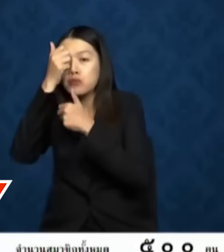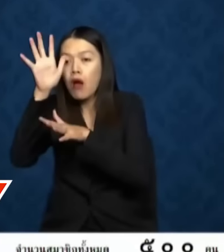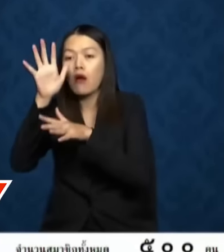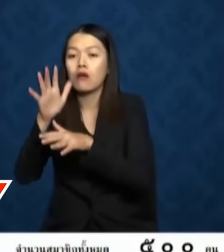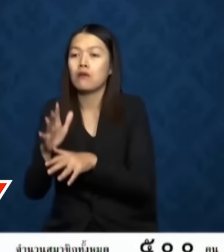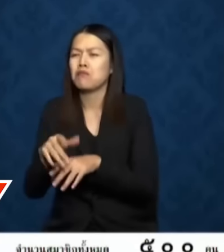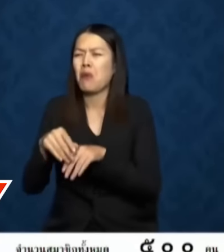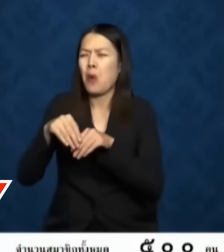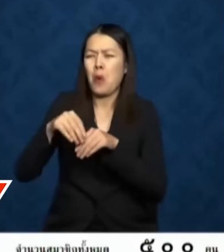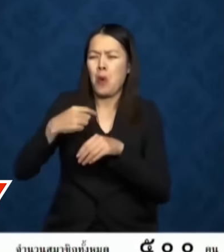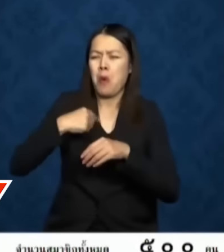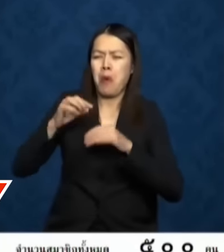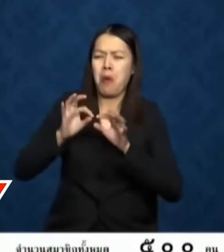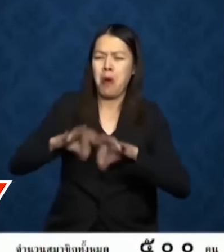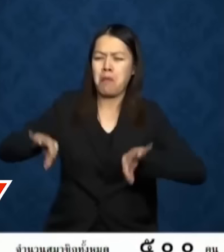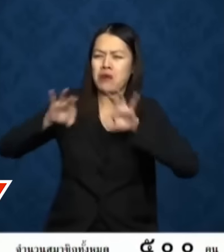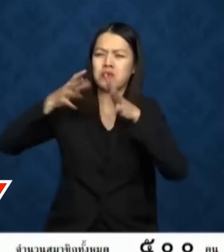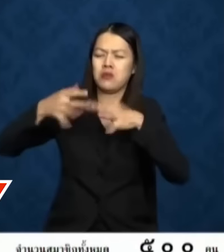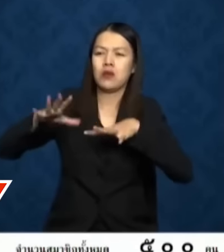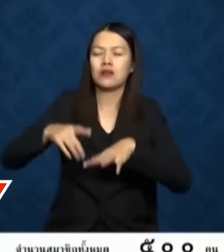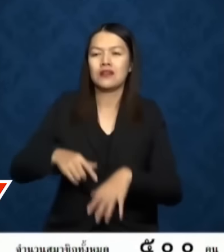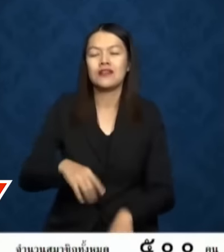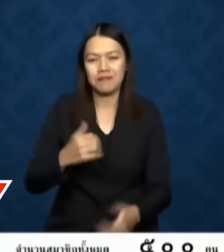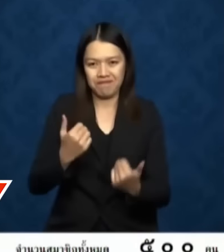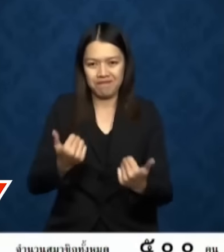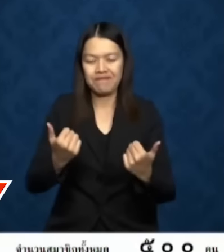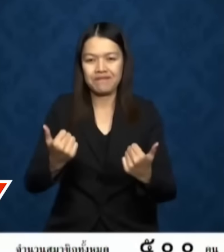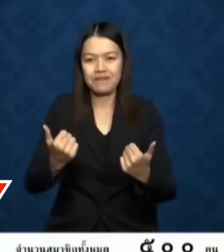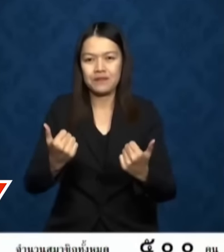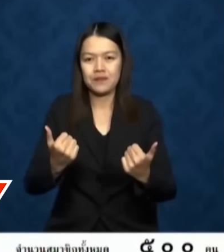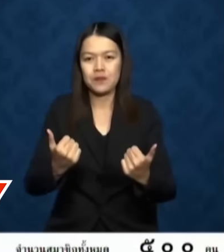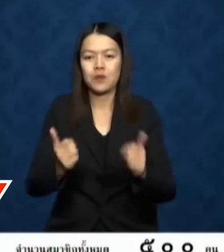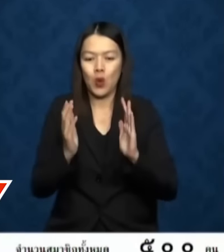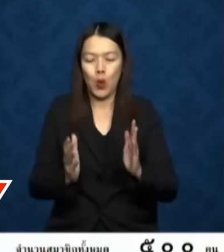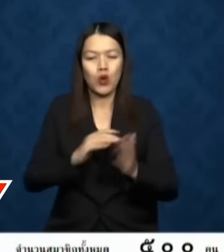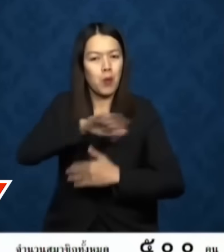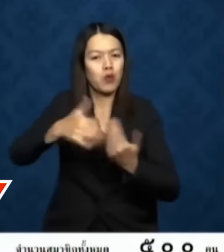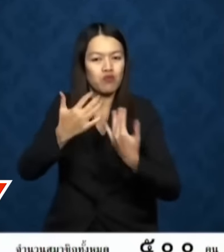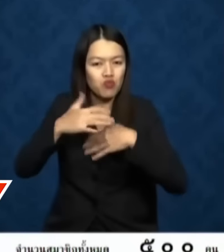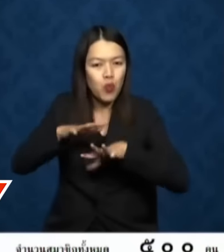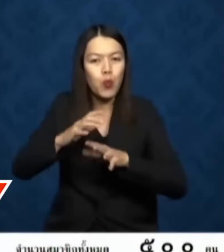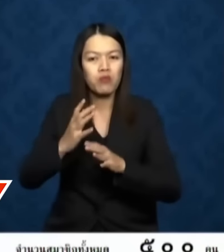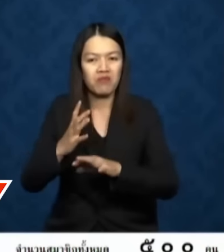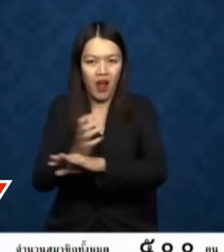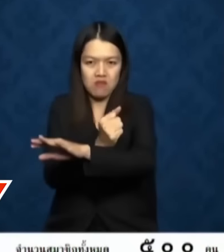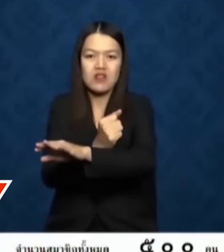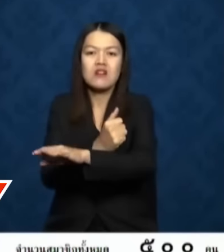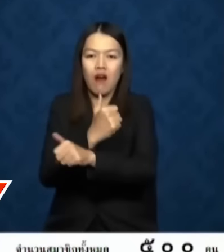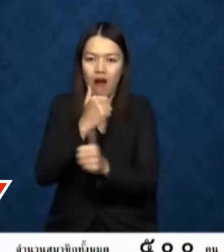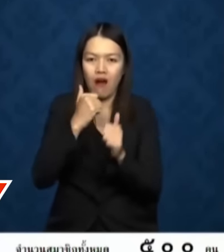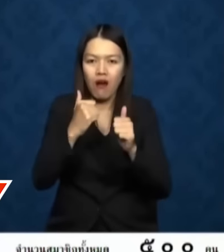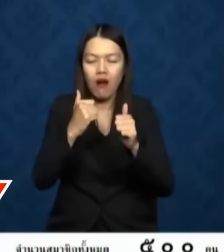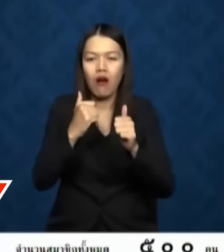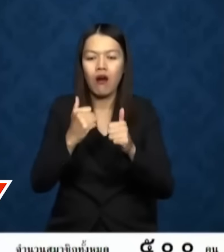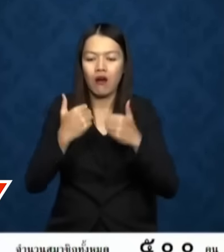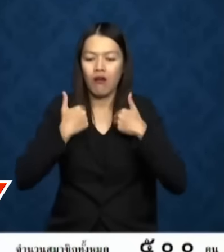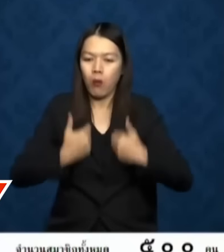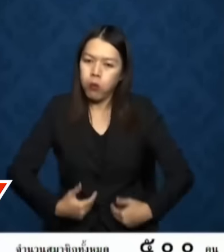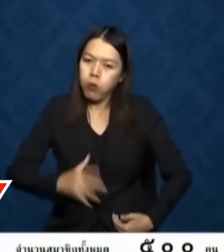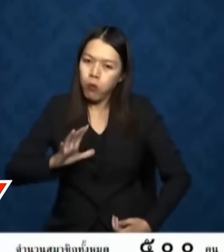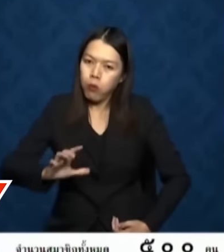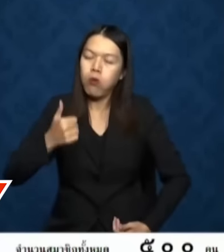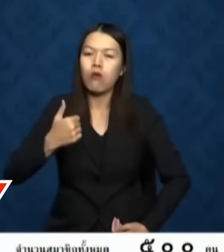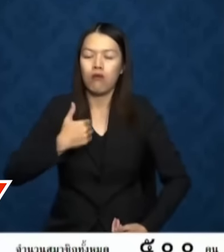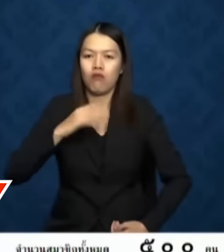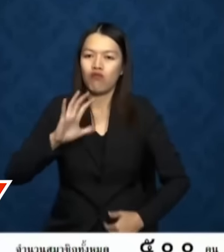าเป็นเรื่องห่างไกลตัวแต่ผมเชื่อว่าการที่ทุกคนมีส่วนร่วมทางการเมืองมันจะยิ่งทำให้คุณภาพชีวิต